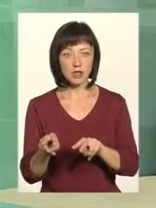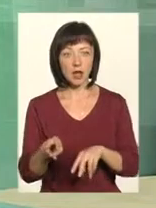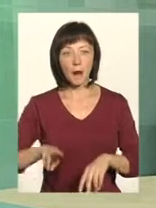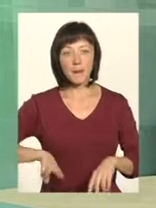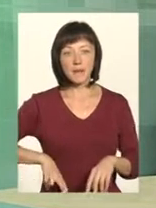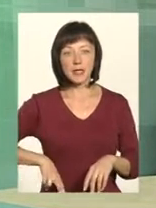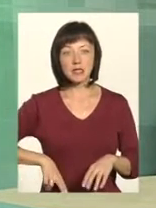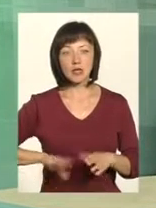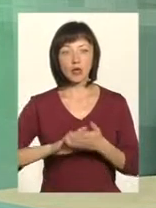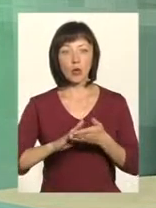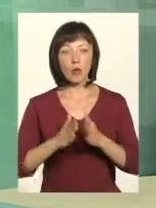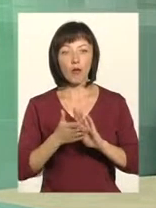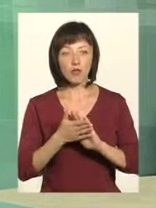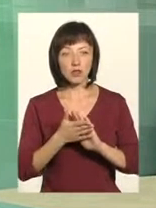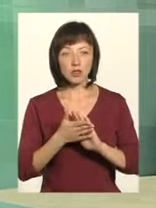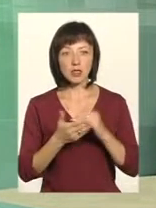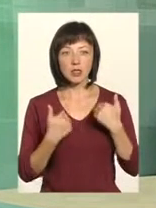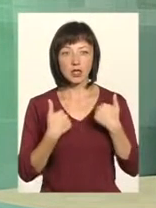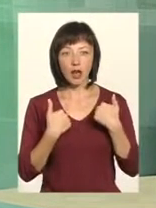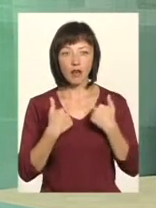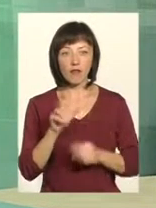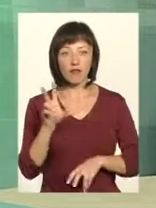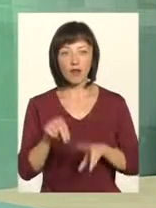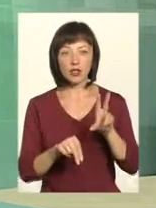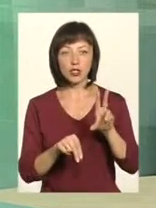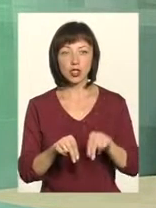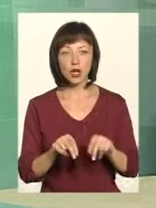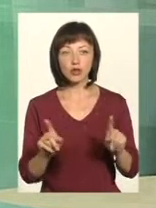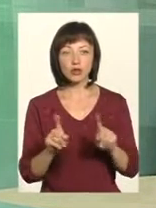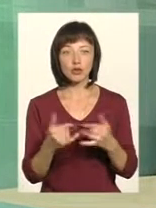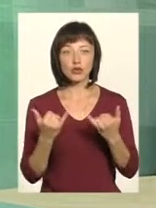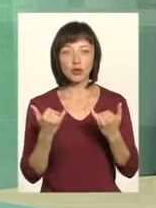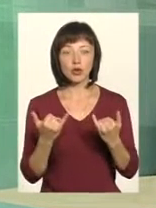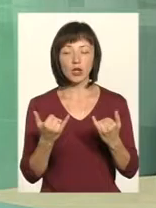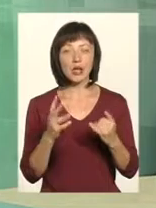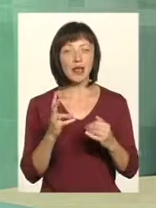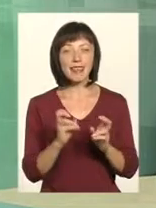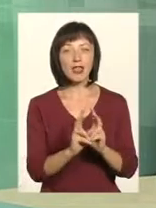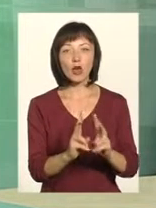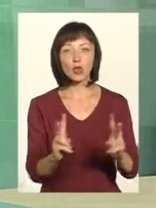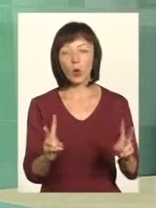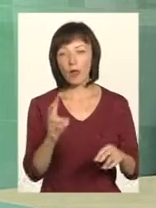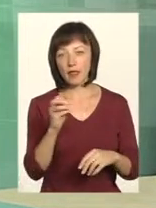мінських домовленостей. Я вважаю, що сьогодні ніхто не скаже,